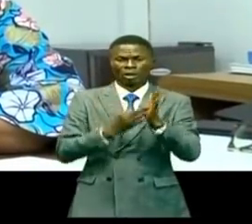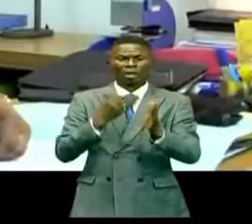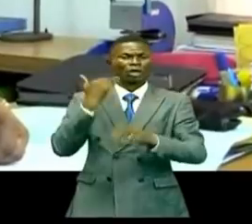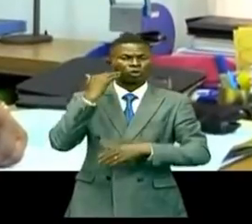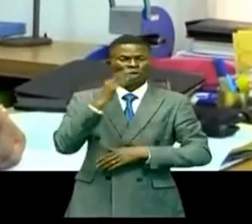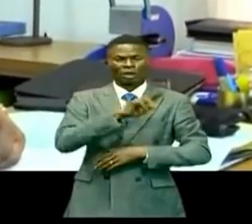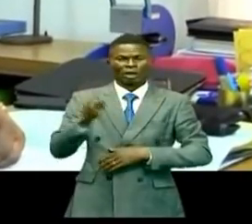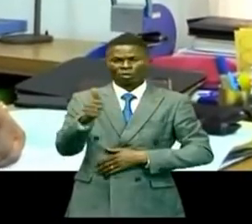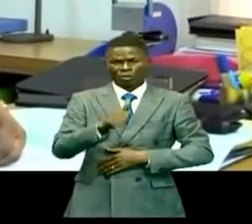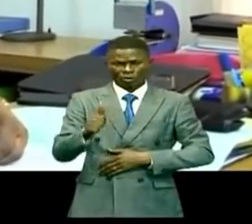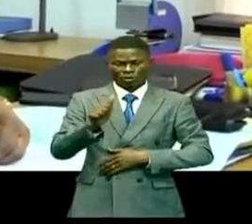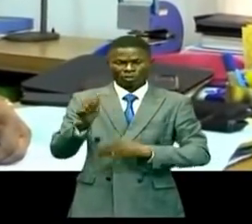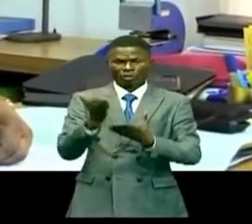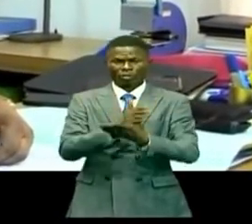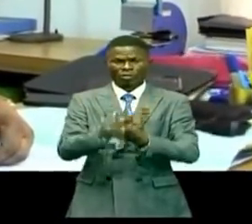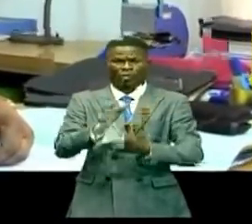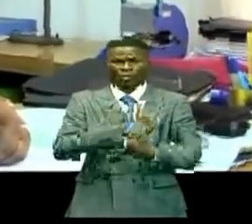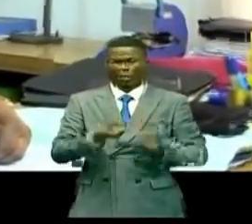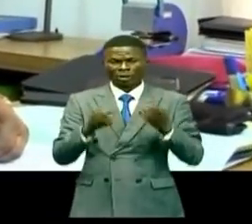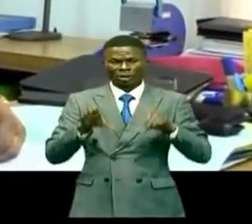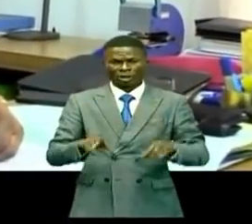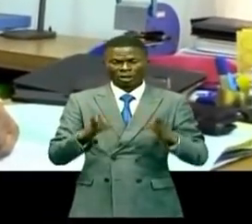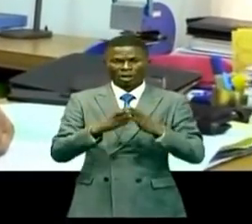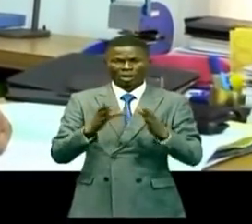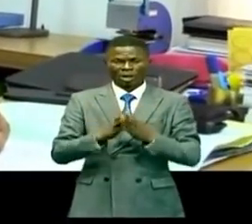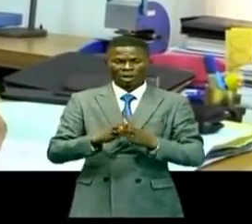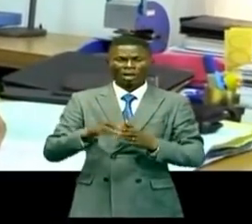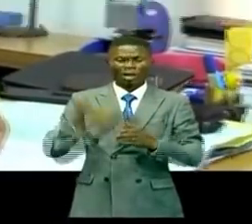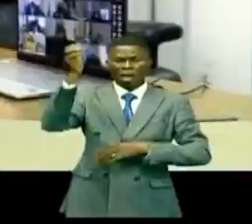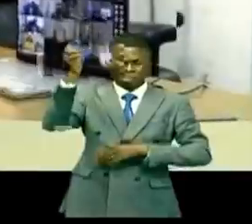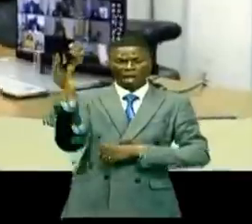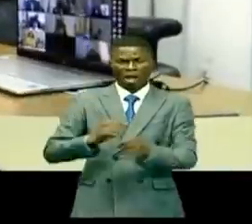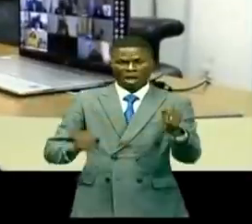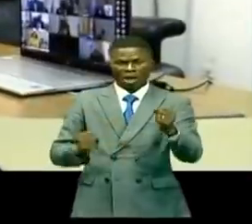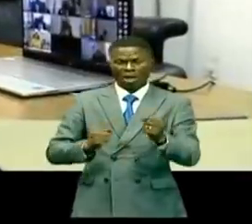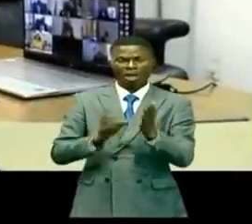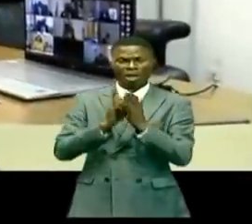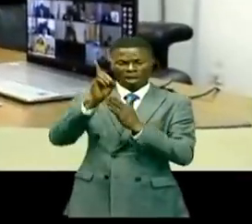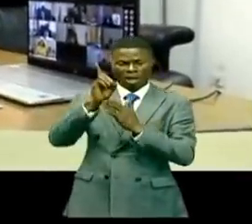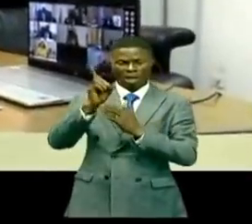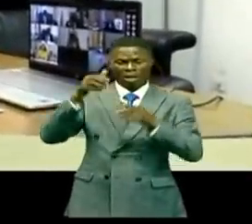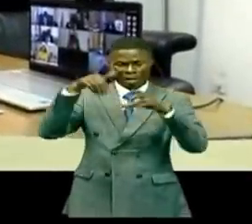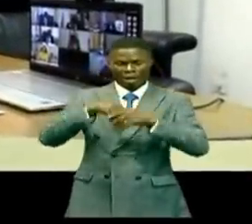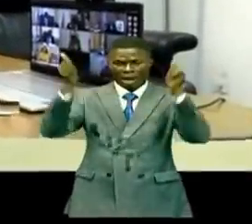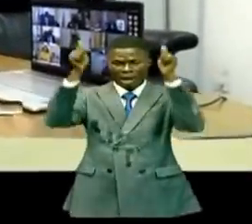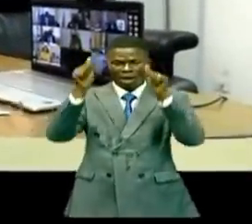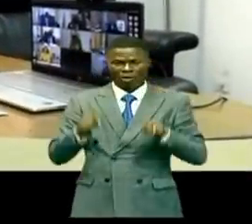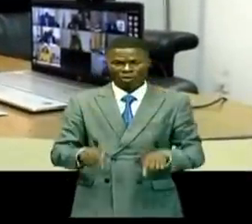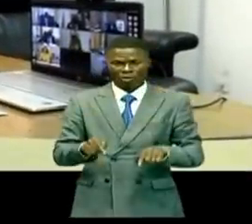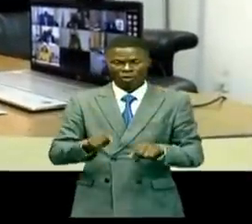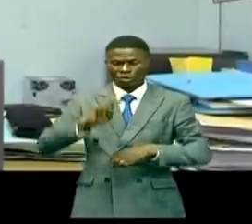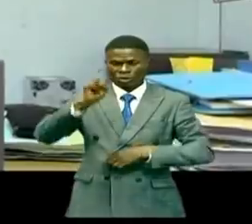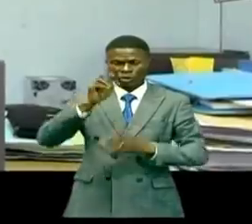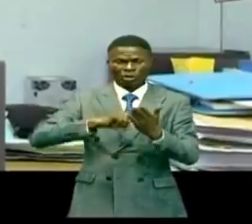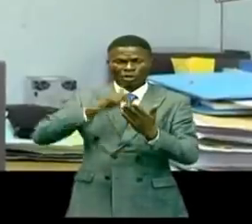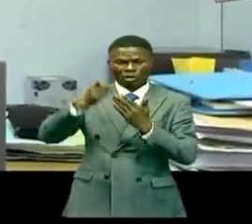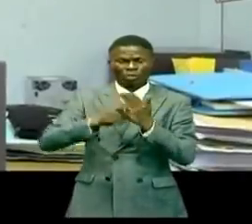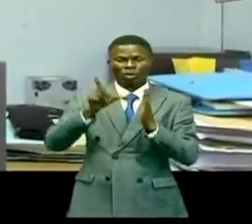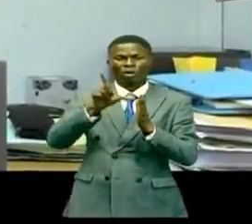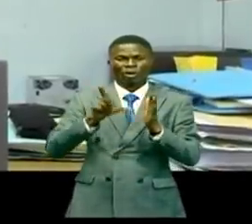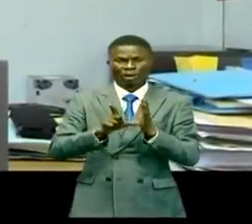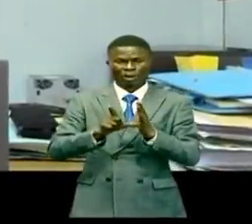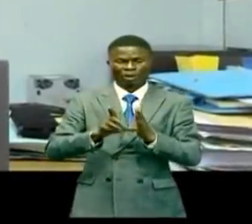2021, entre la République démocratique du Congo et la Banque arabe pour le développement économique en Afrique. Le second projet de loi